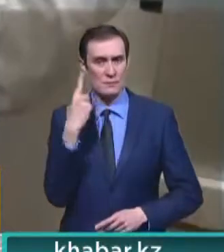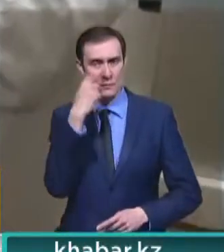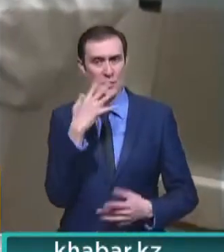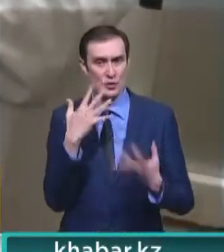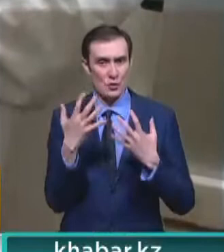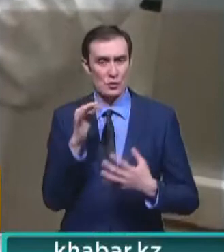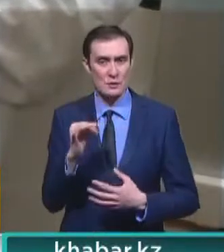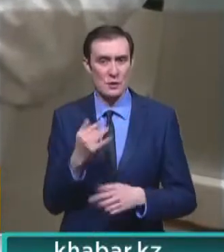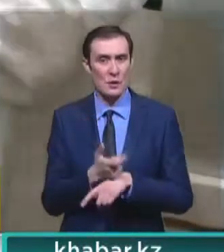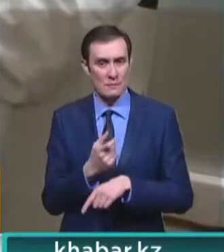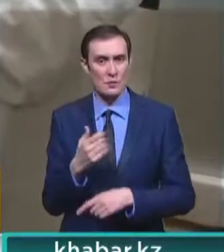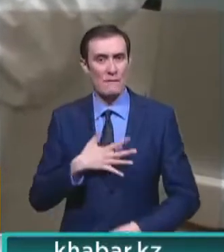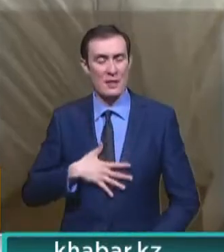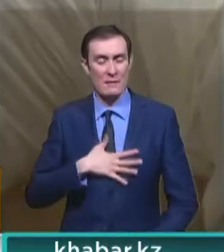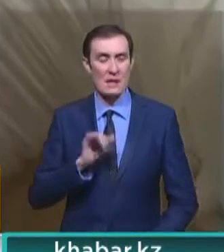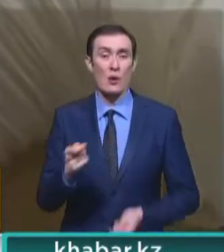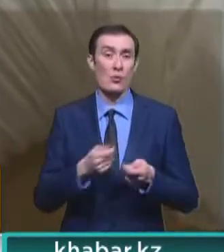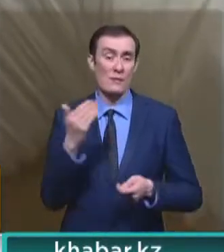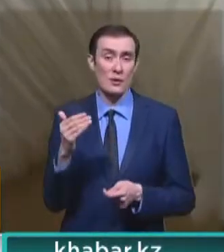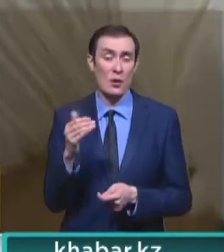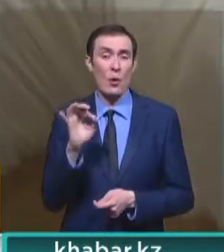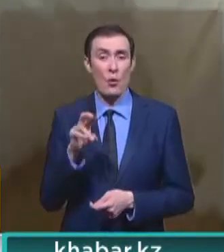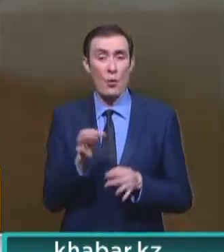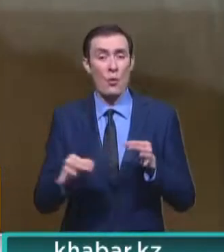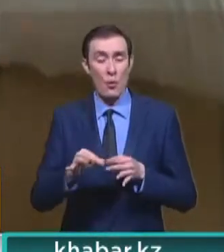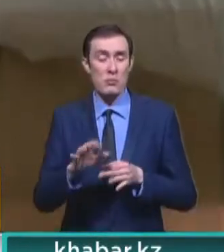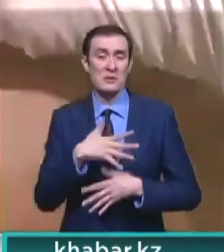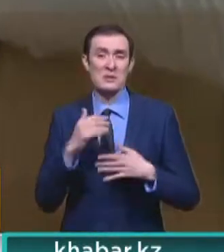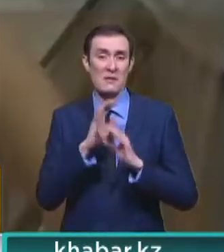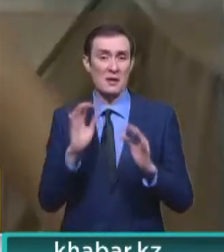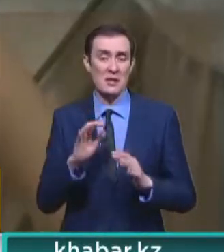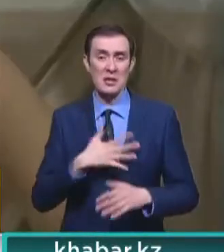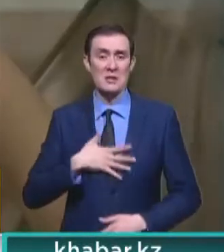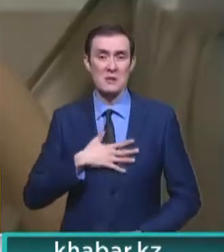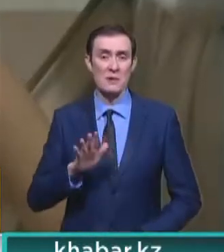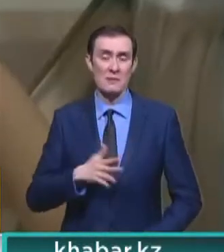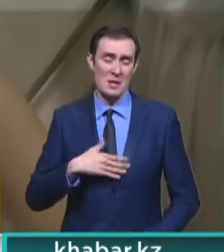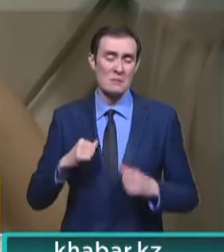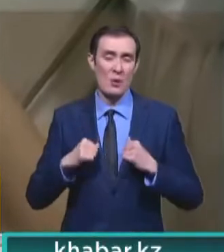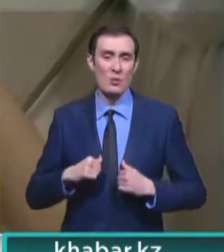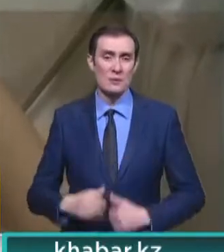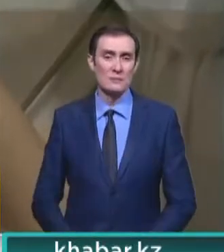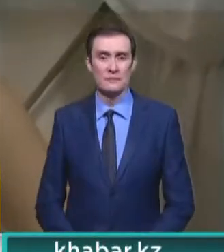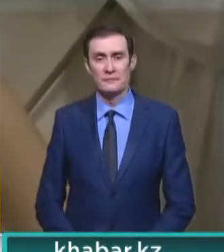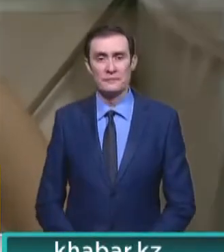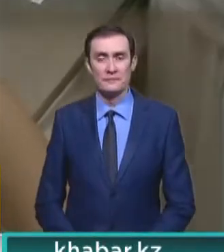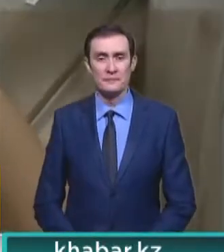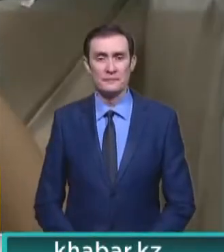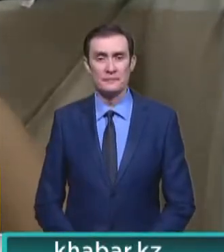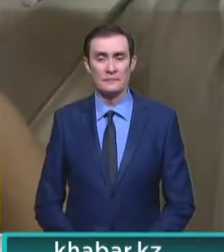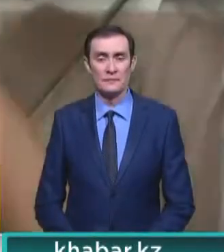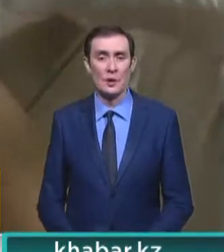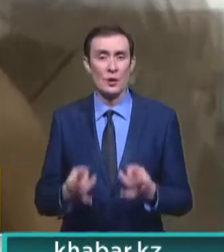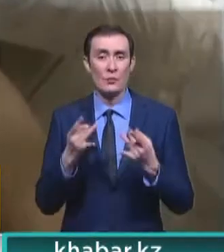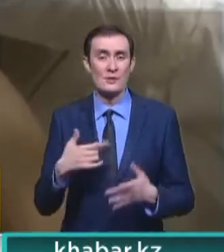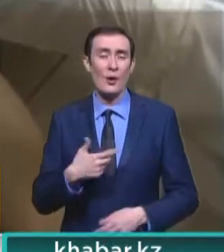сосредоточенным сказывал волнение а вот руководителю облздрава напротив похоже не переживал газ покое просто